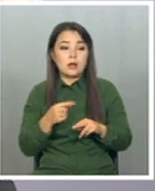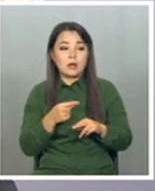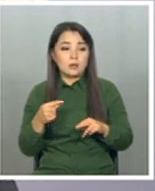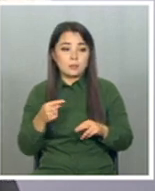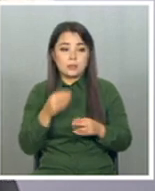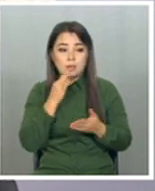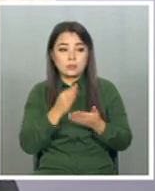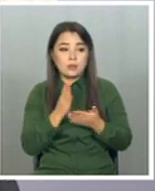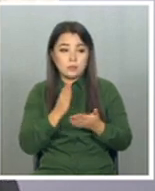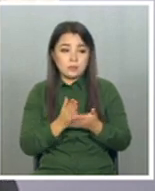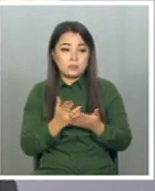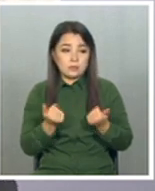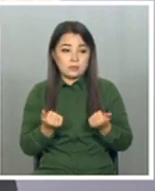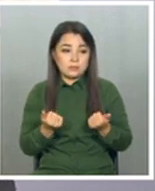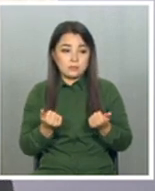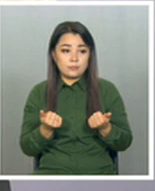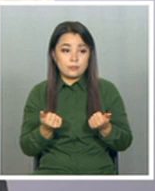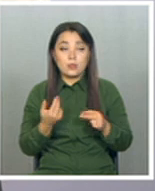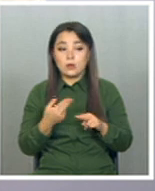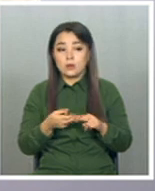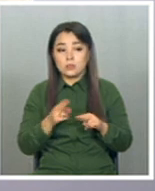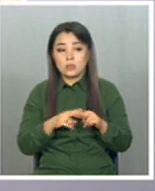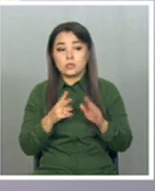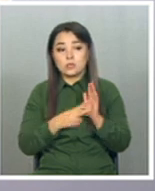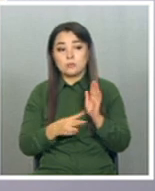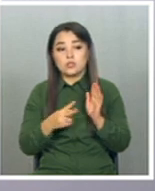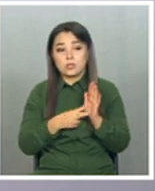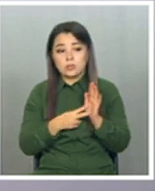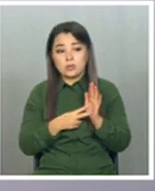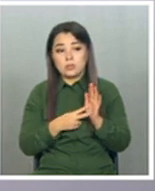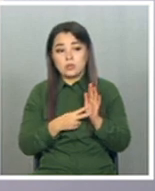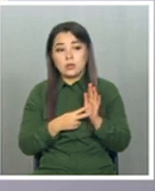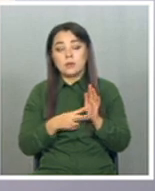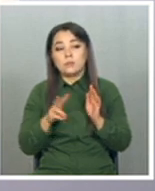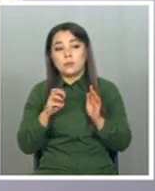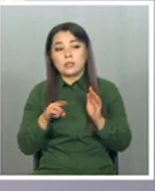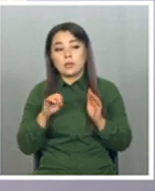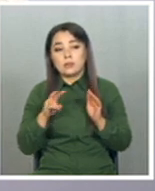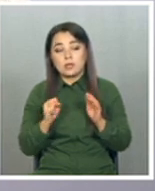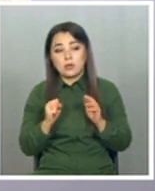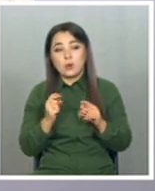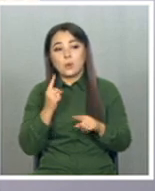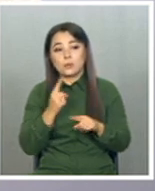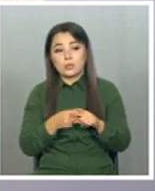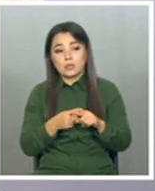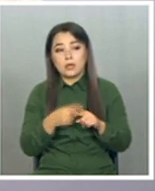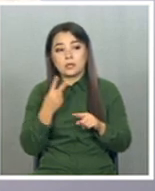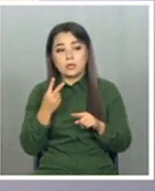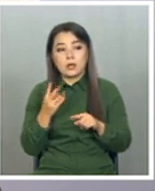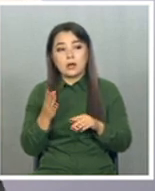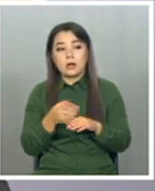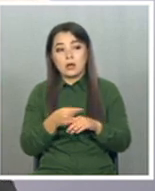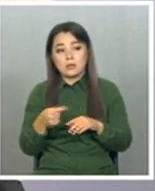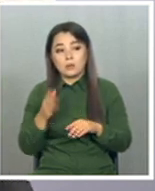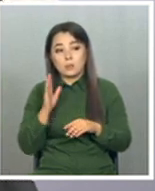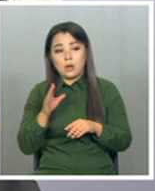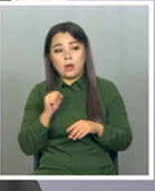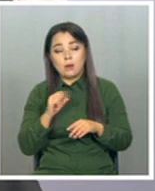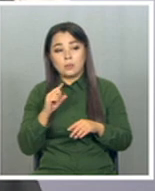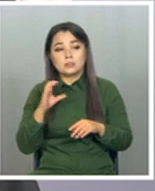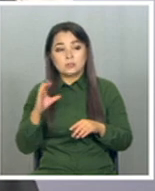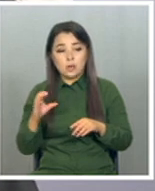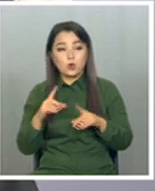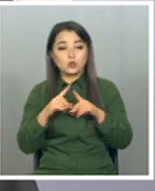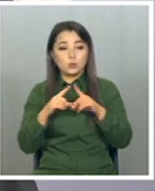тең. Солай ма балалар? Яғни 77-ден біз мынау медиананың қосындысын 2 рет алып тастасақ, бізде ABC